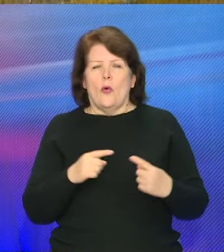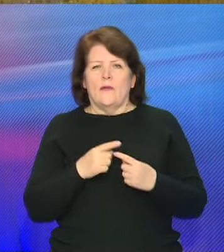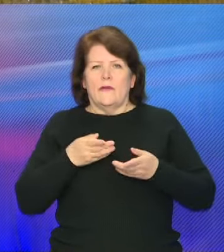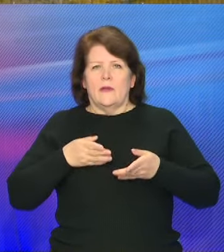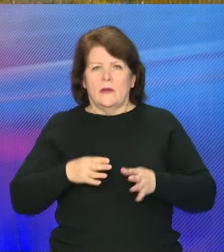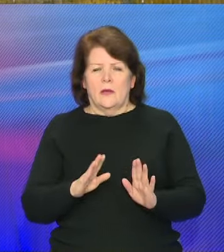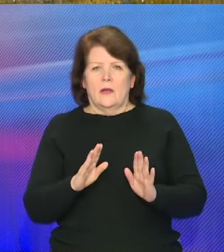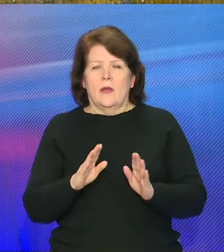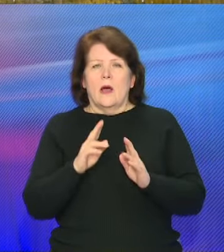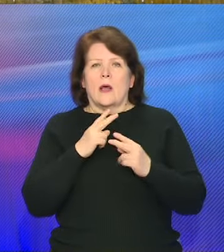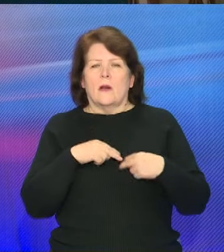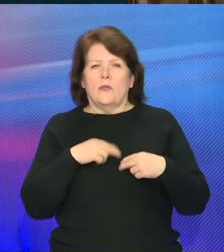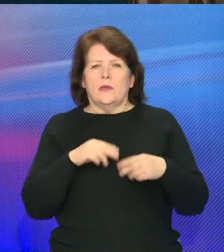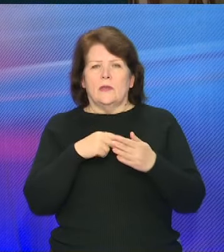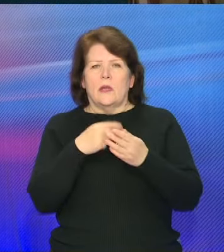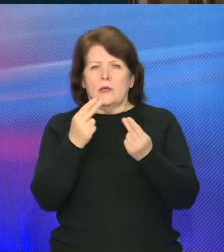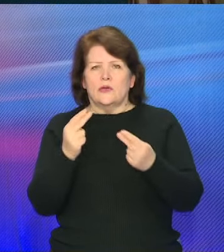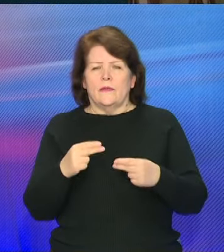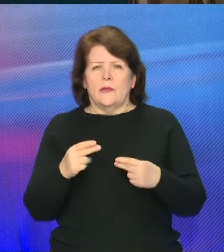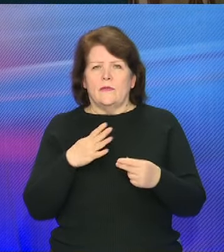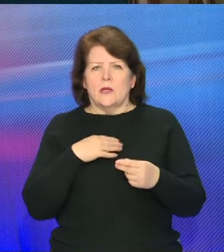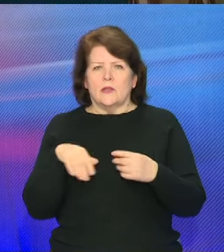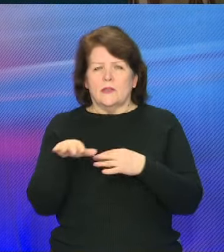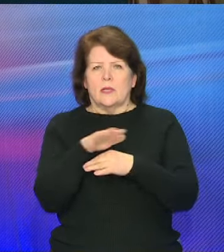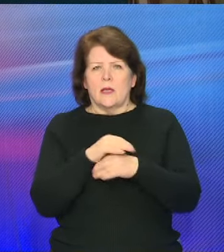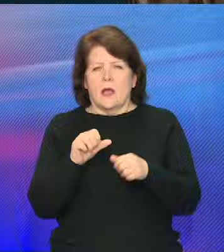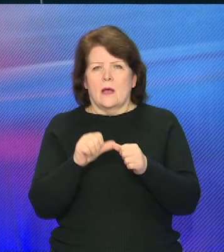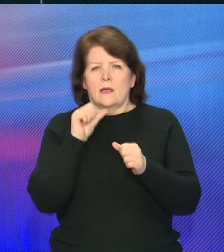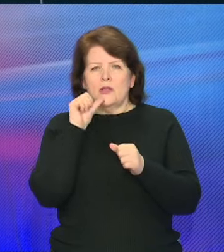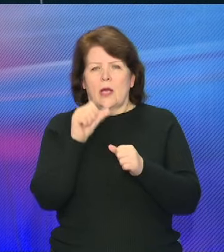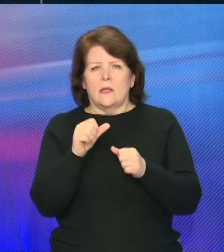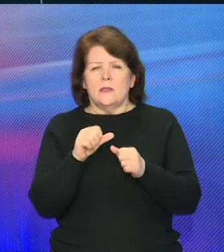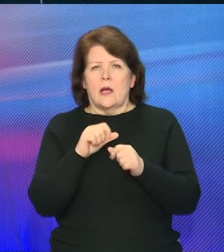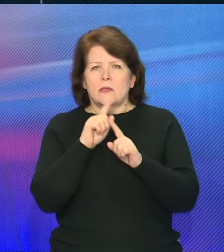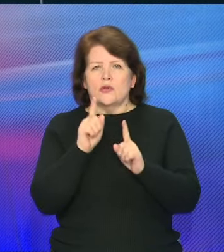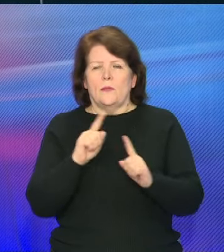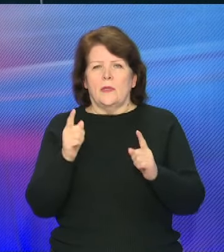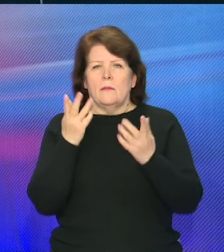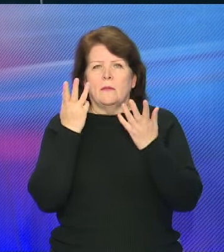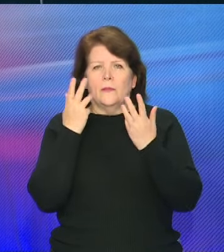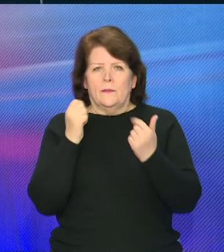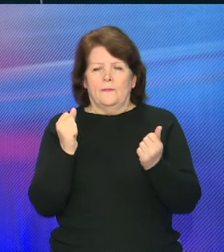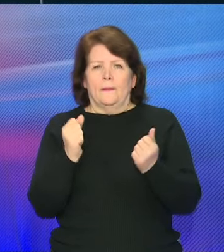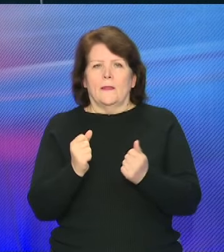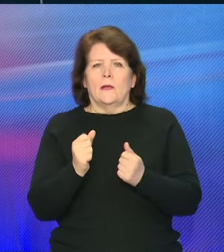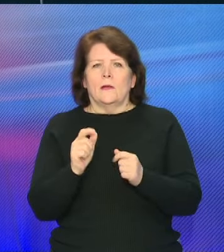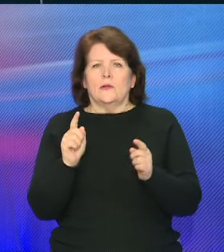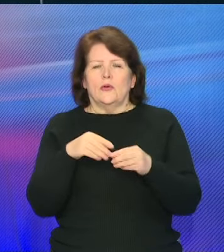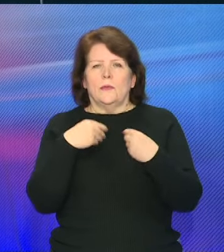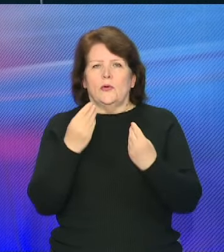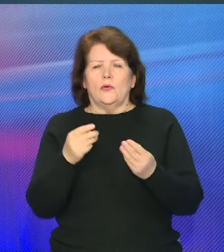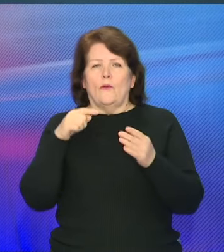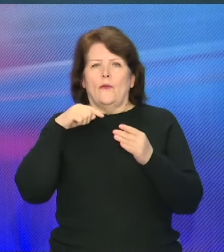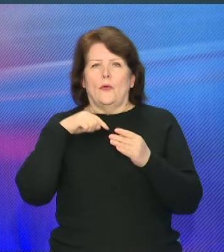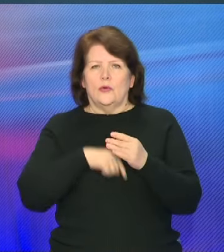Работы, створенные у нашей краине, отрознивались особливой колеровой гаммой, что надало им иншее оттенье – внутреннее